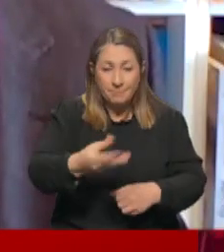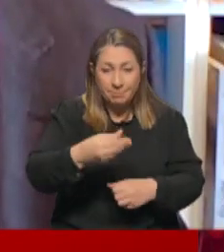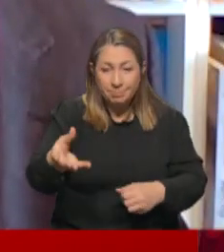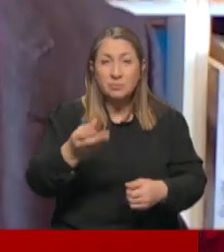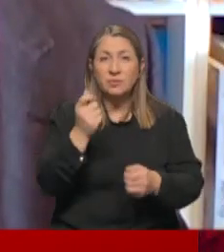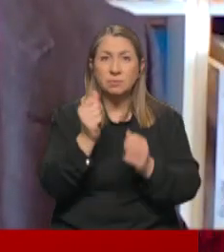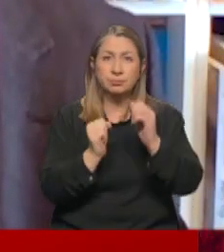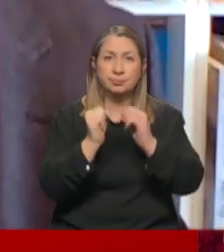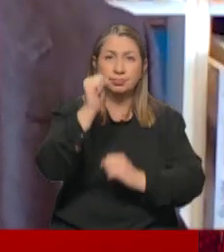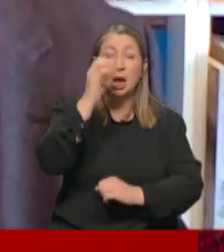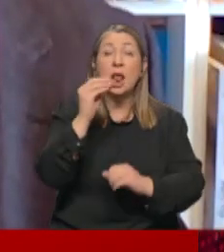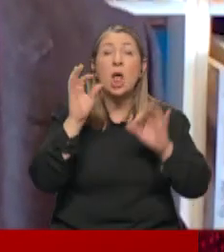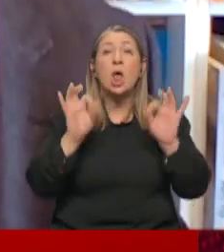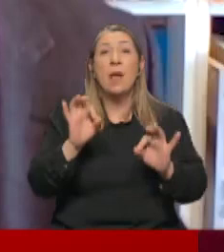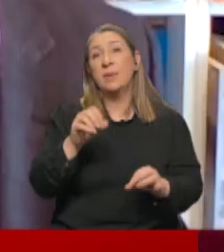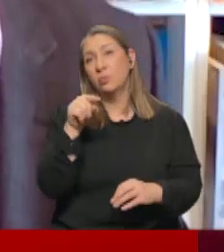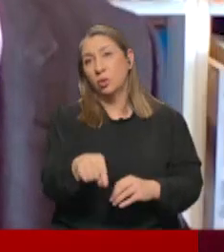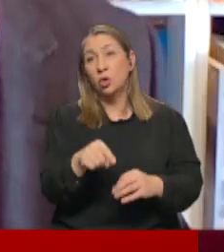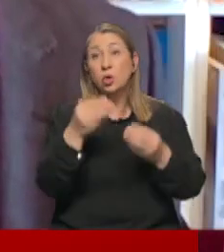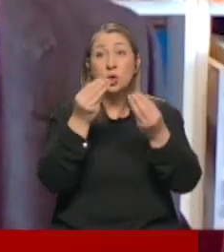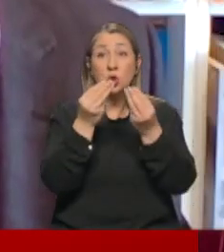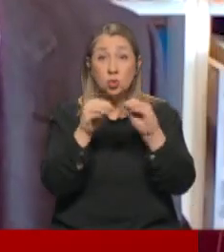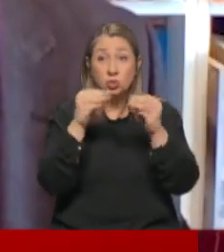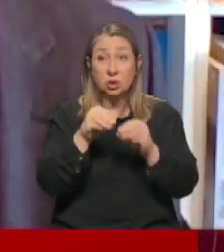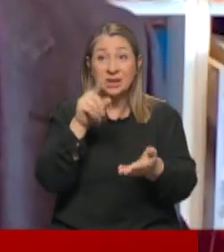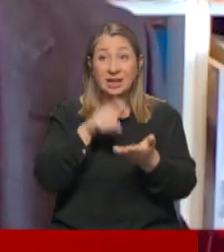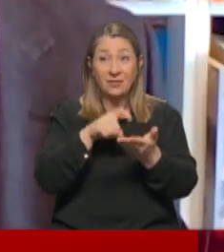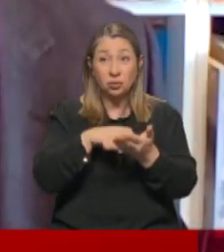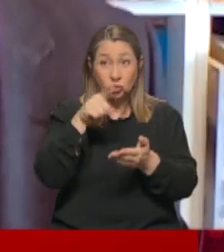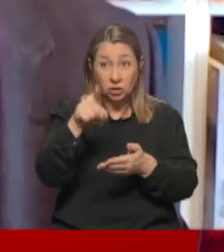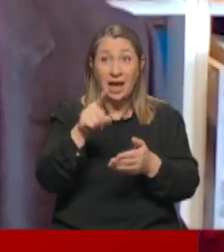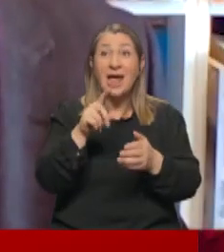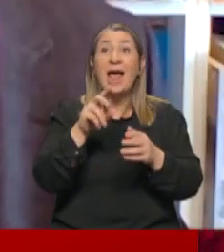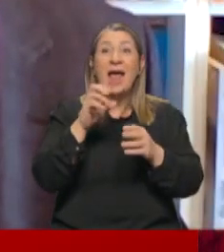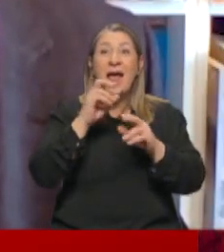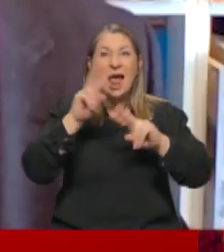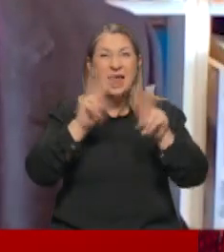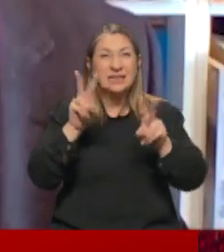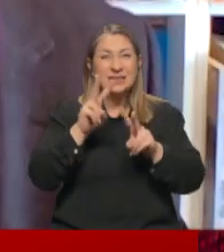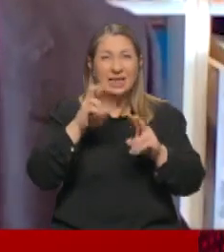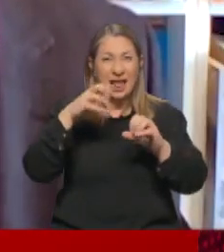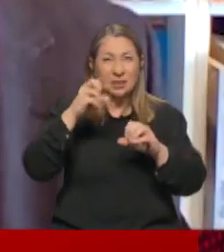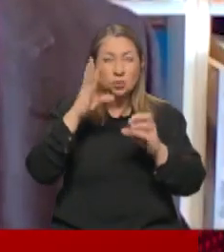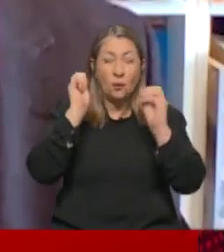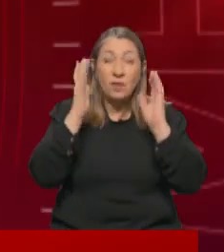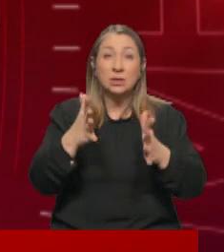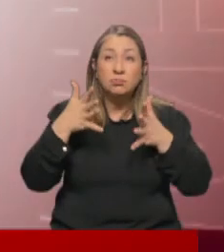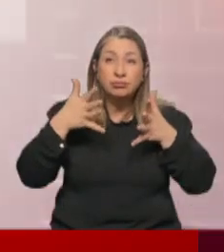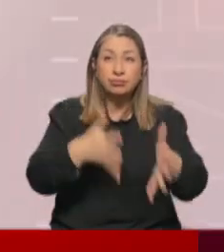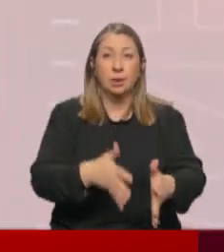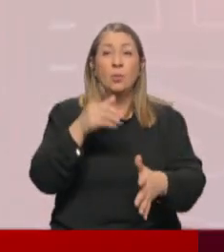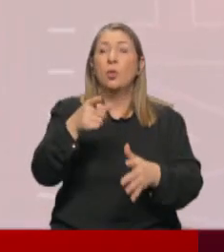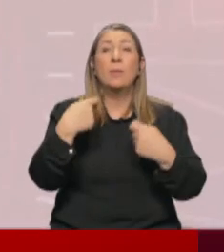artıyor. En önemli faktörlerden birisi bu. Yumurta tavukçuluğunda elektrik kullanımı çok yüksek.